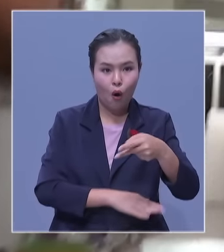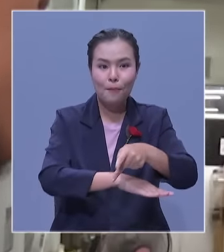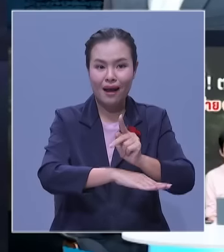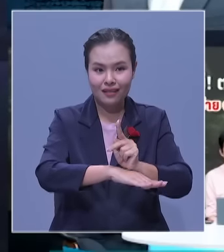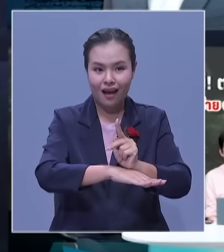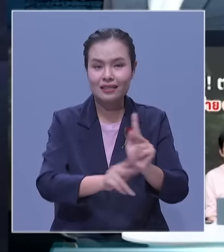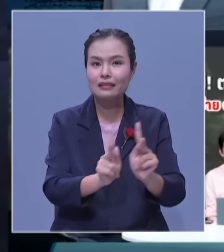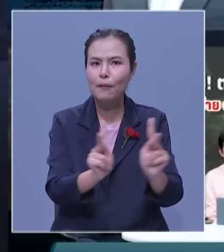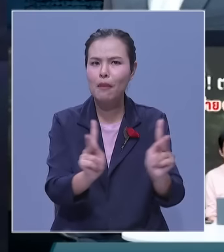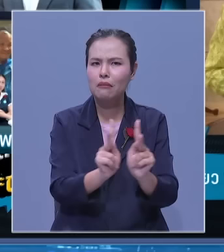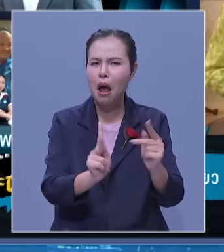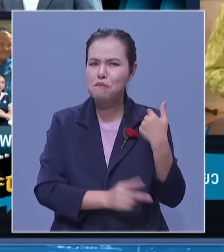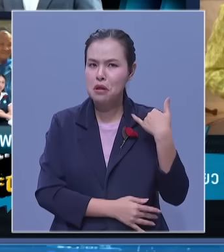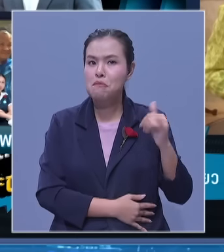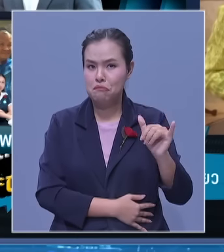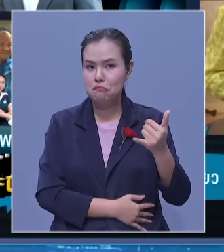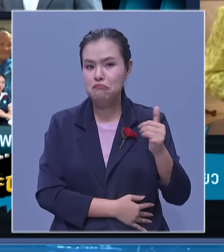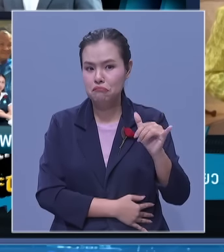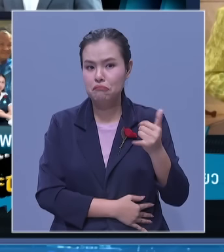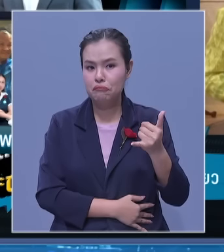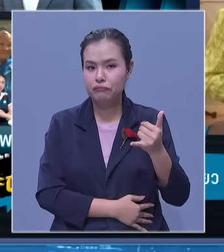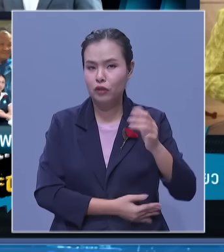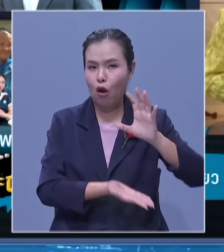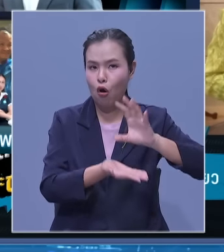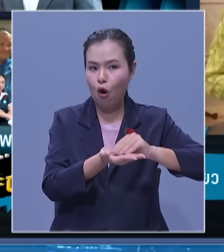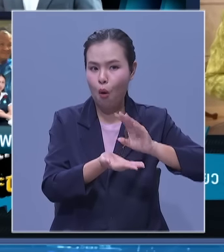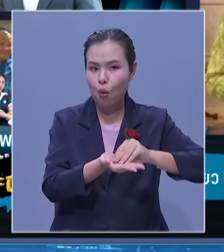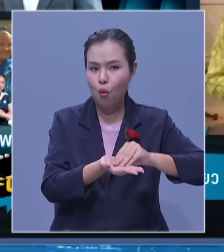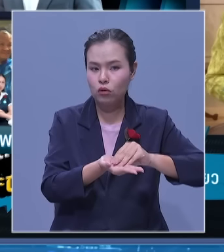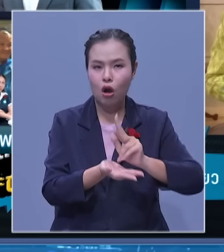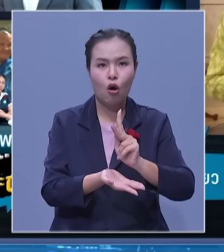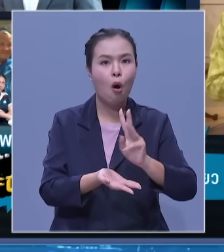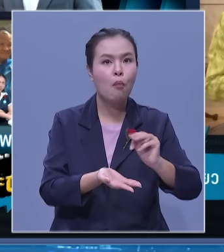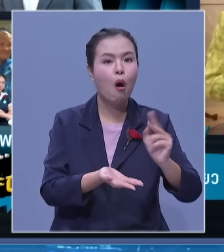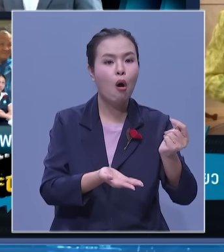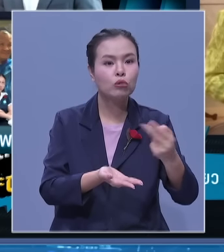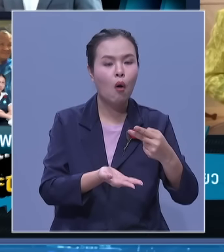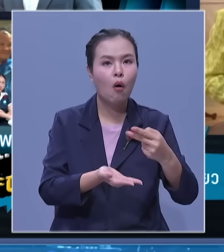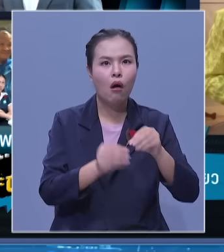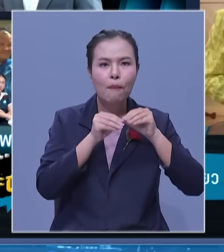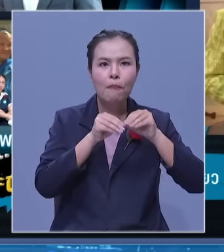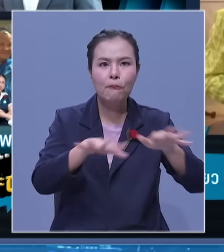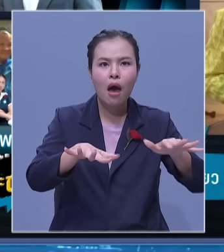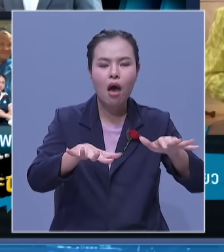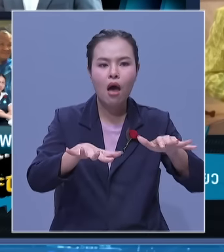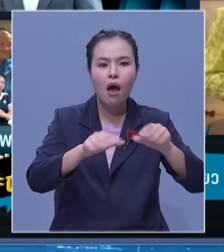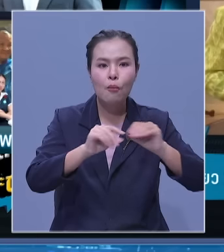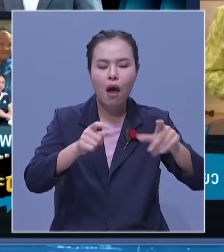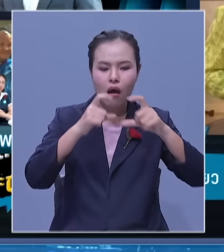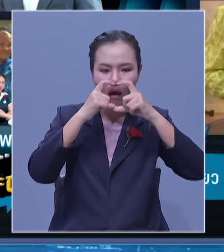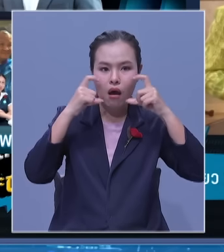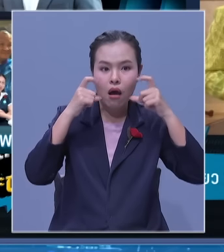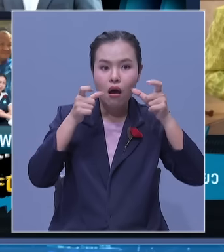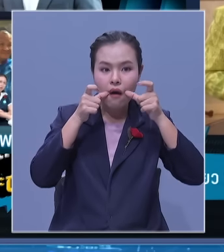เนี่ยมันมีโอกาสเป็นไปได้ไหมว่าข้อมูลจากในกมธ.มันจะหลุดออกไปถึงคุณศรีสุวรรณ